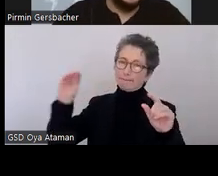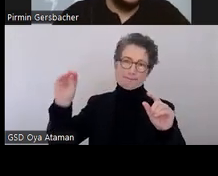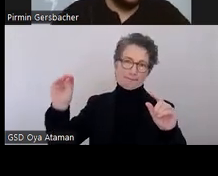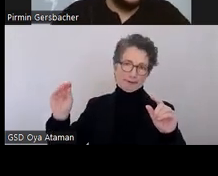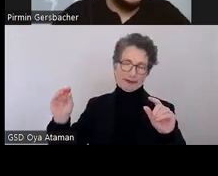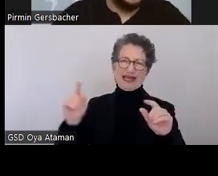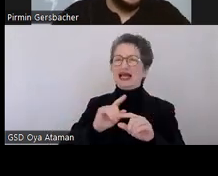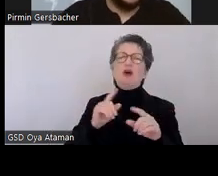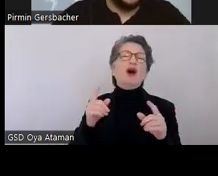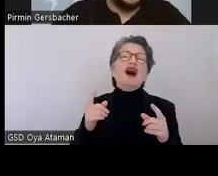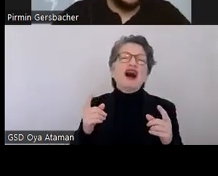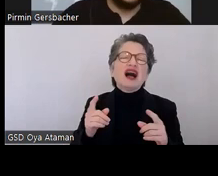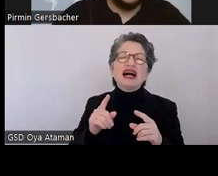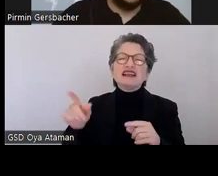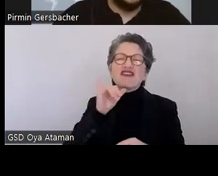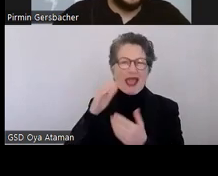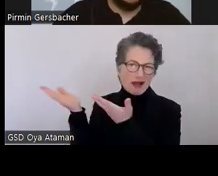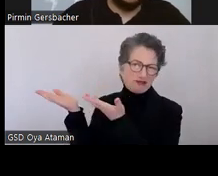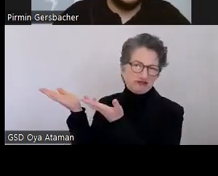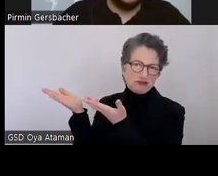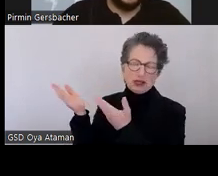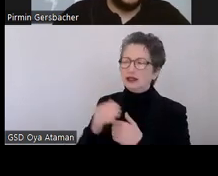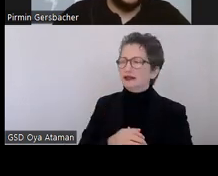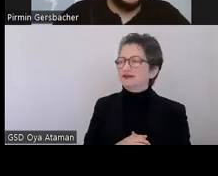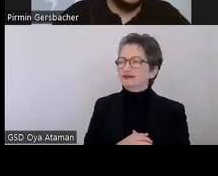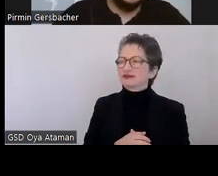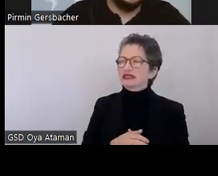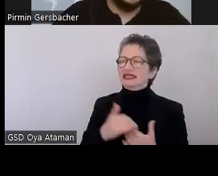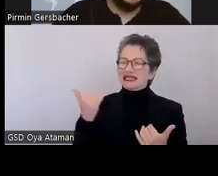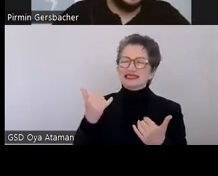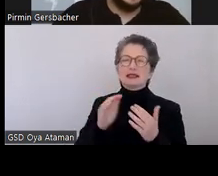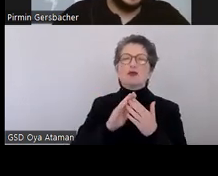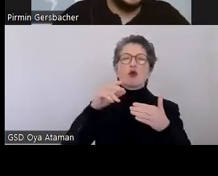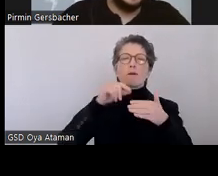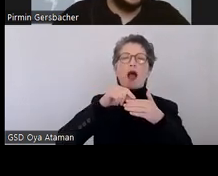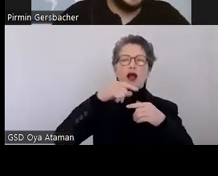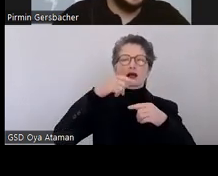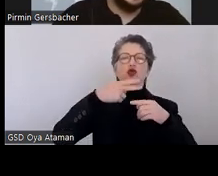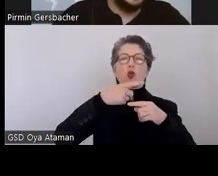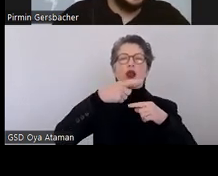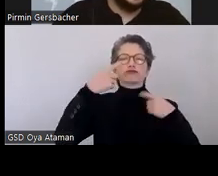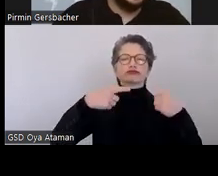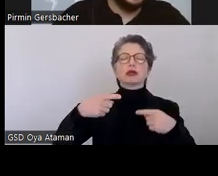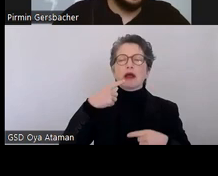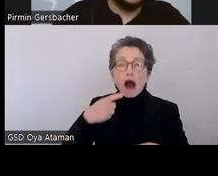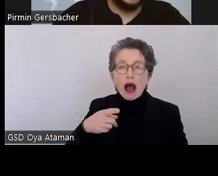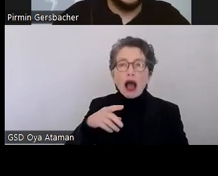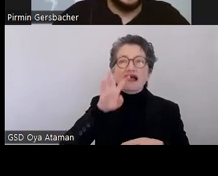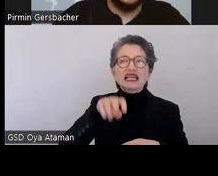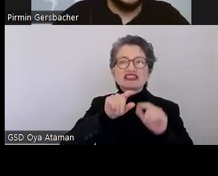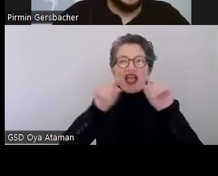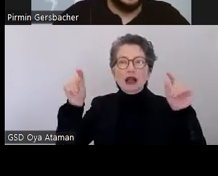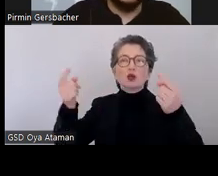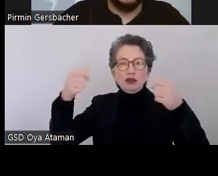nicht hier wieder dieses Fehlerbeispiel, wir haben das Bookmarklet laufen lassen hier unten, da steht das Textfeld und darunter steht